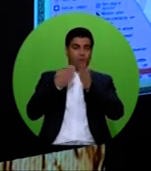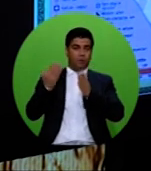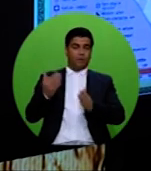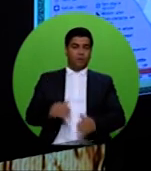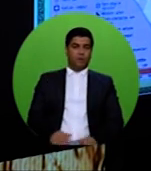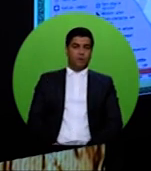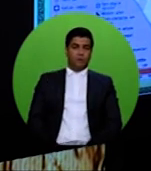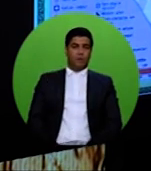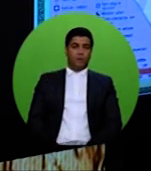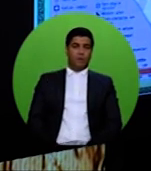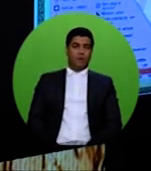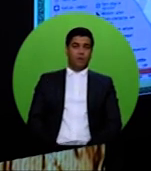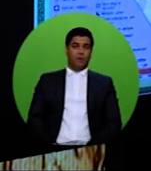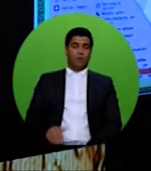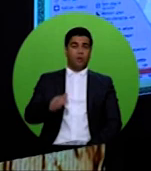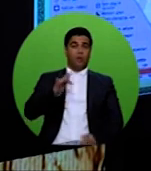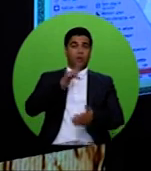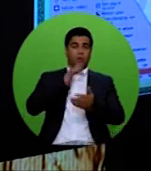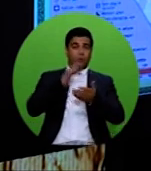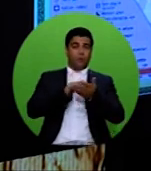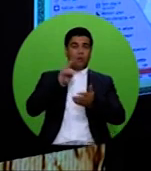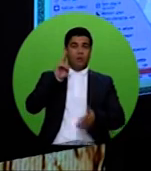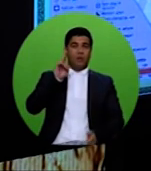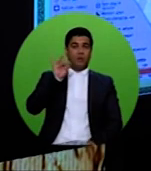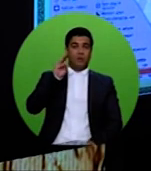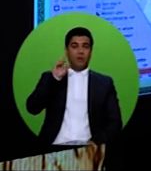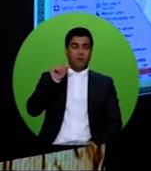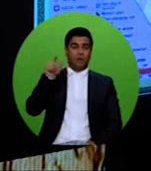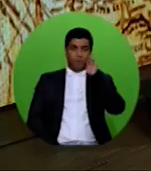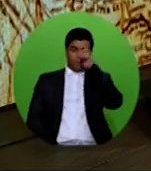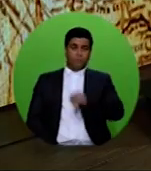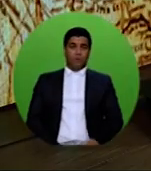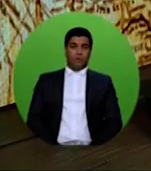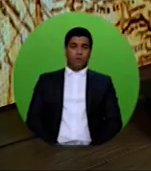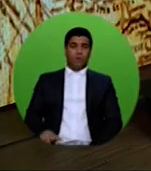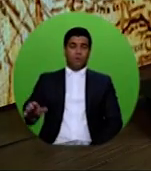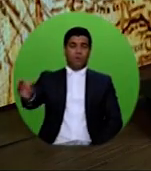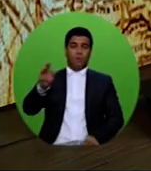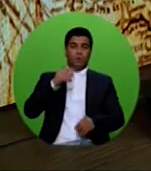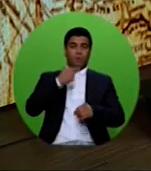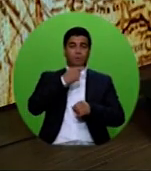1,9 градусов. А вот в городе Китаб температура воздуха минус